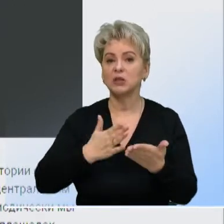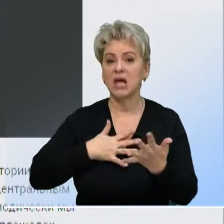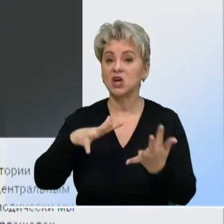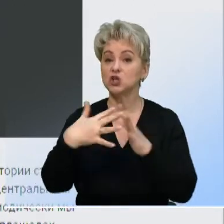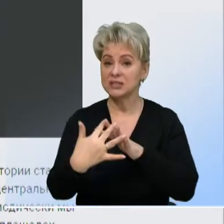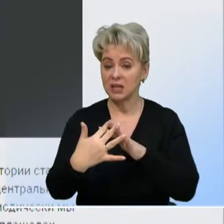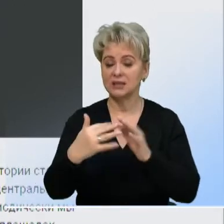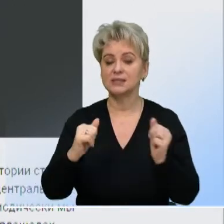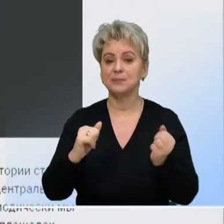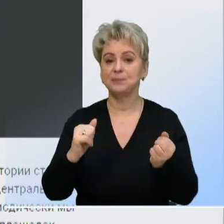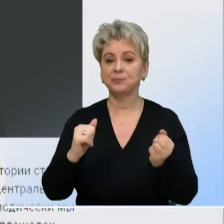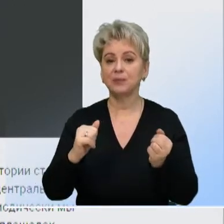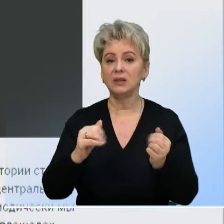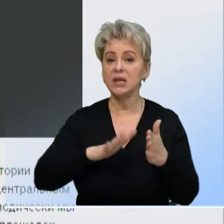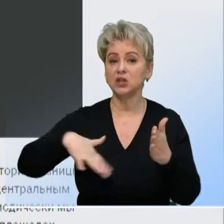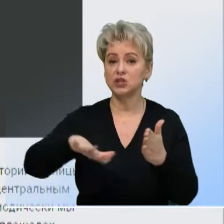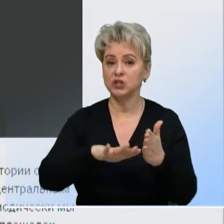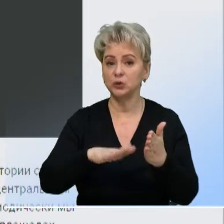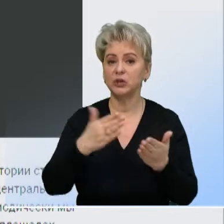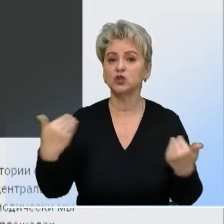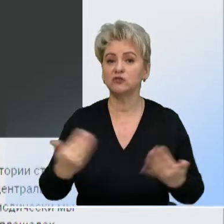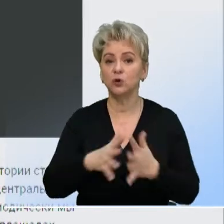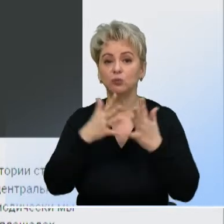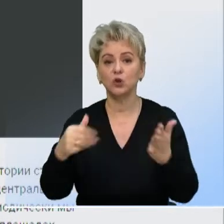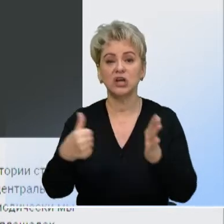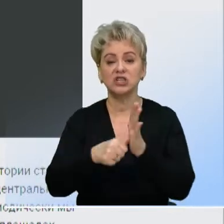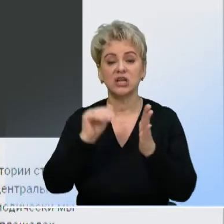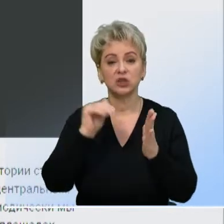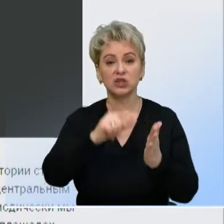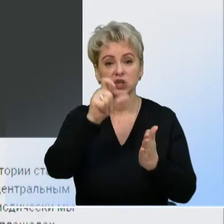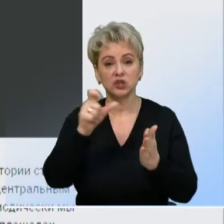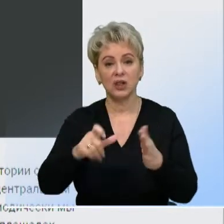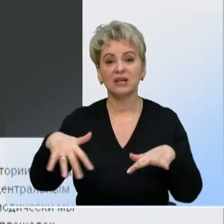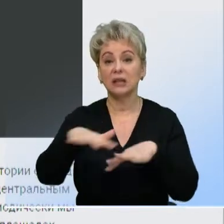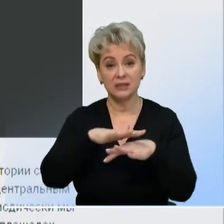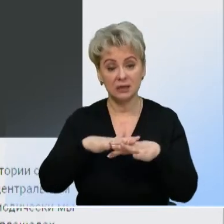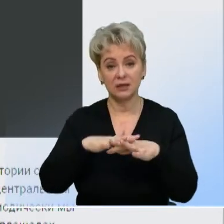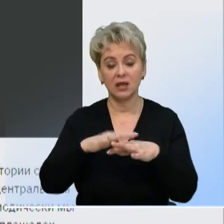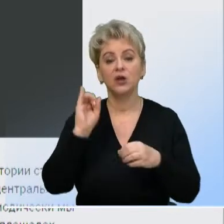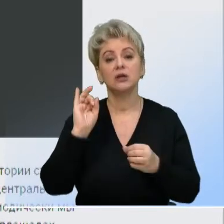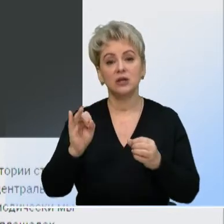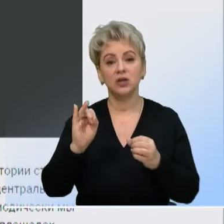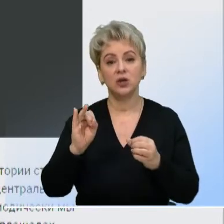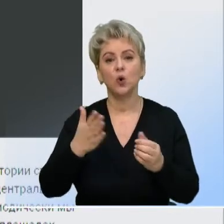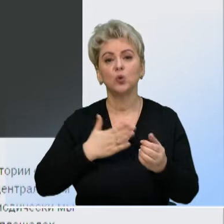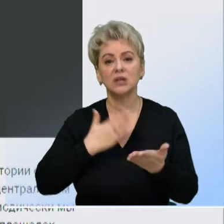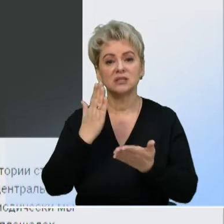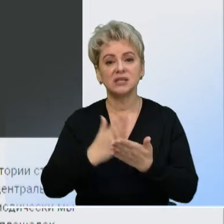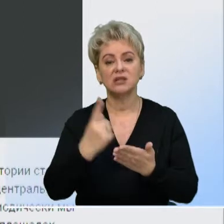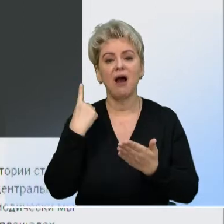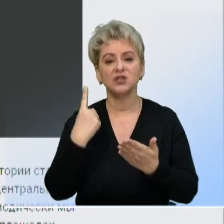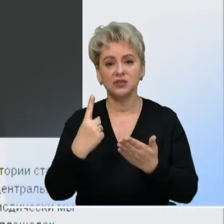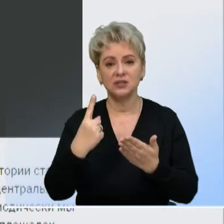станицы. На территории станицы проживает более 6 тысяч человек населения. И у нас имеется